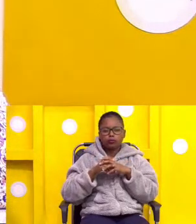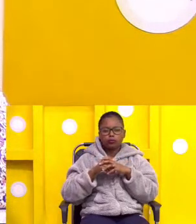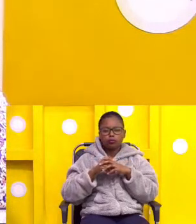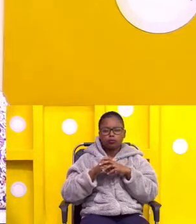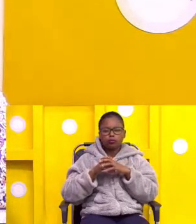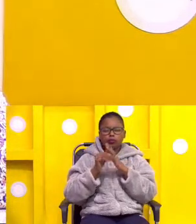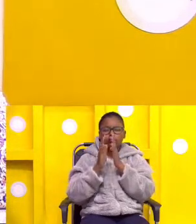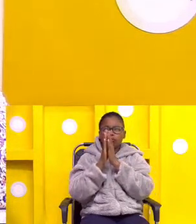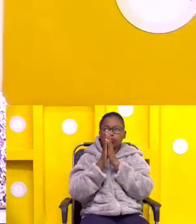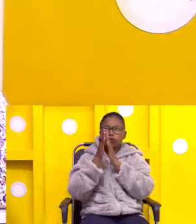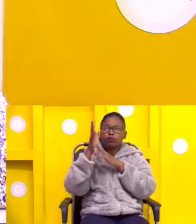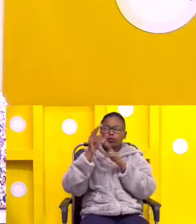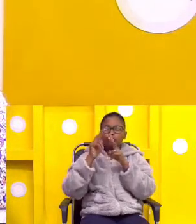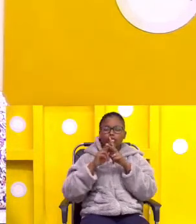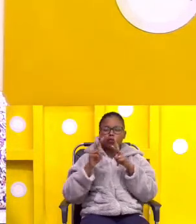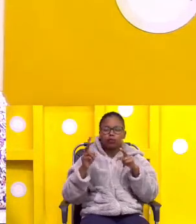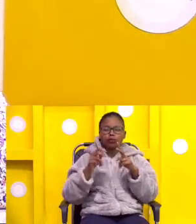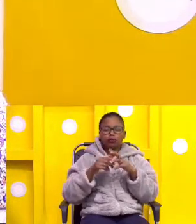Bwana asifiwe sana.